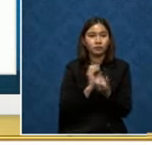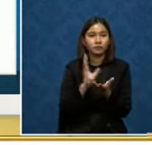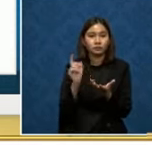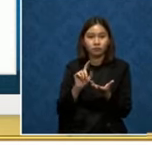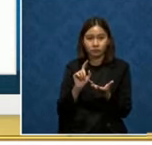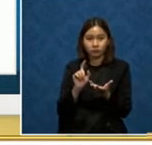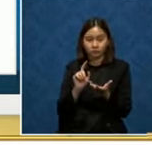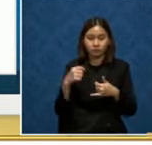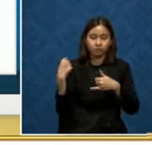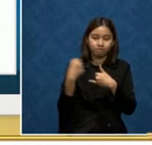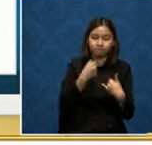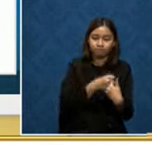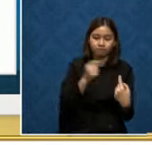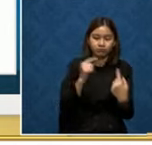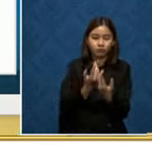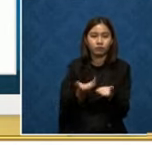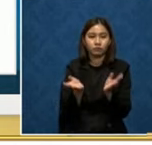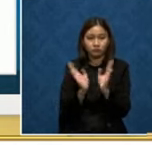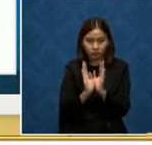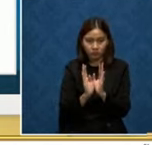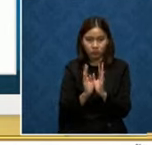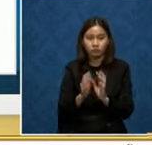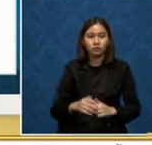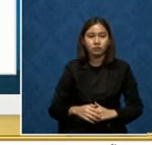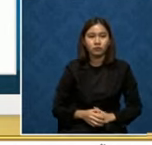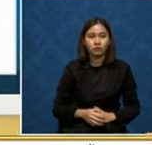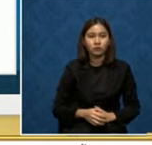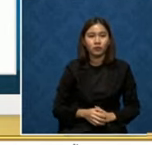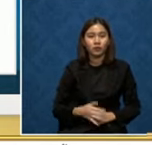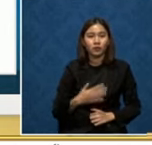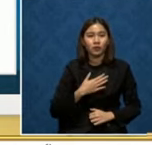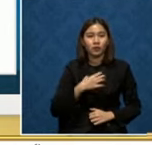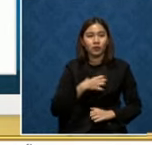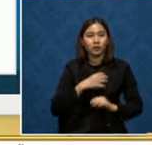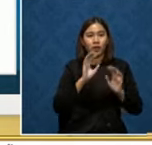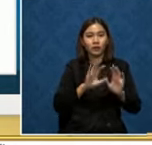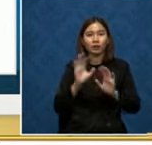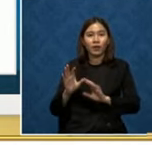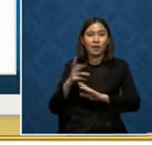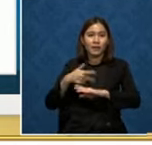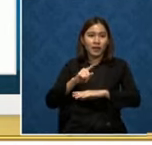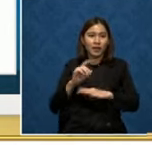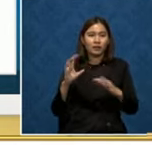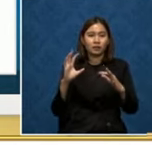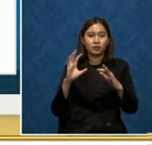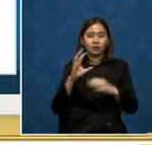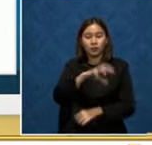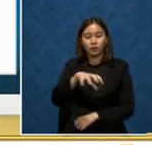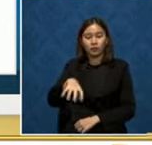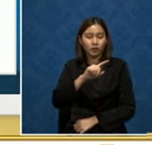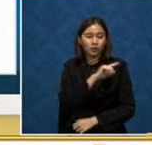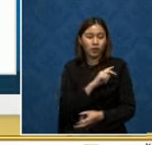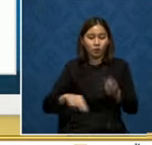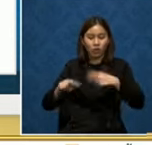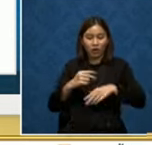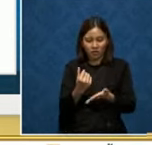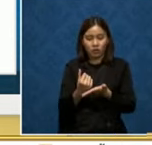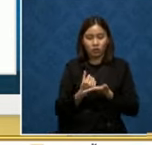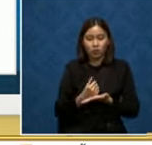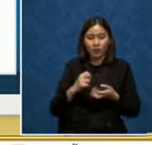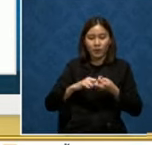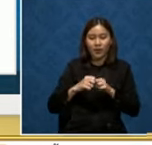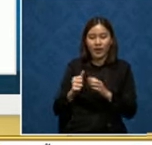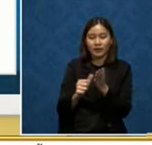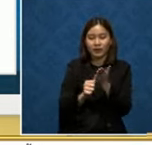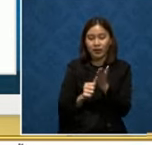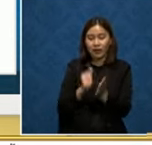หาความรนแงตอครอบครัวดังนั้นผมอยากฝากทานประทานไปสู่นวยงานที่เกยวคร่องช่วยแ้ไก้ปญหาดังกลาว